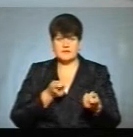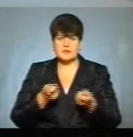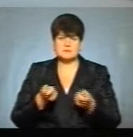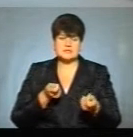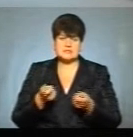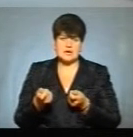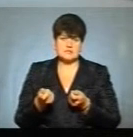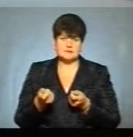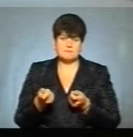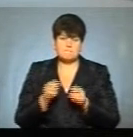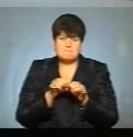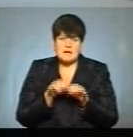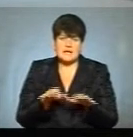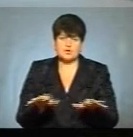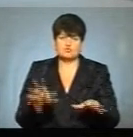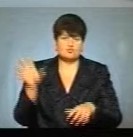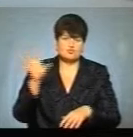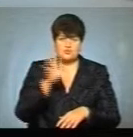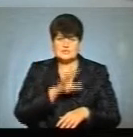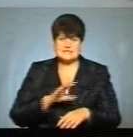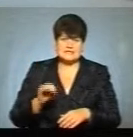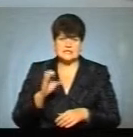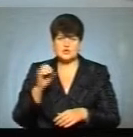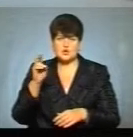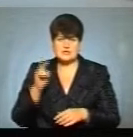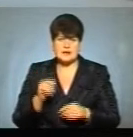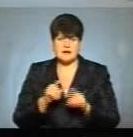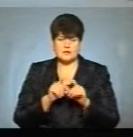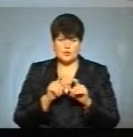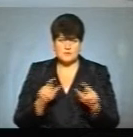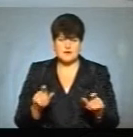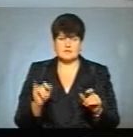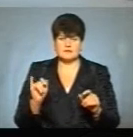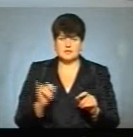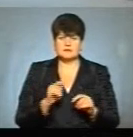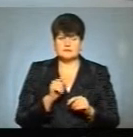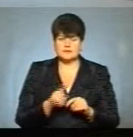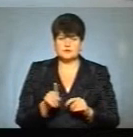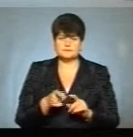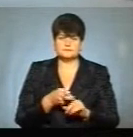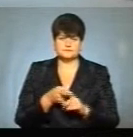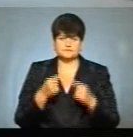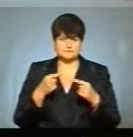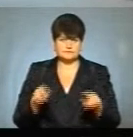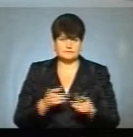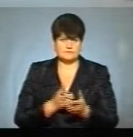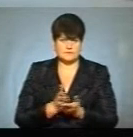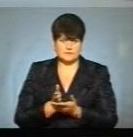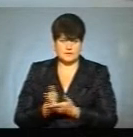адміністраціям мережу усіх як соціальних об'єктів, так і що стосується іншої